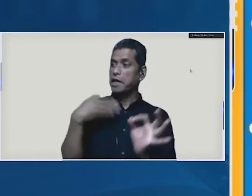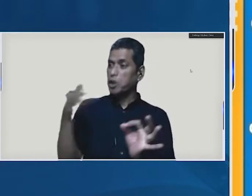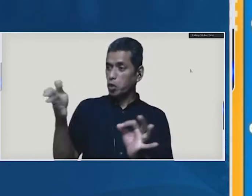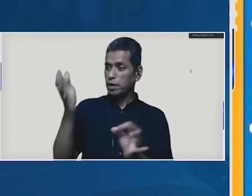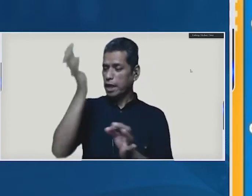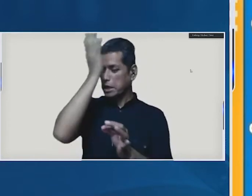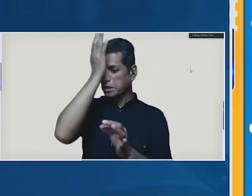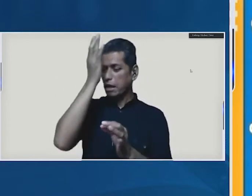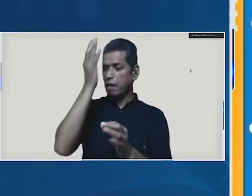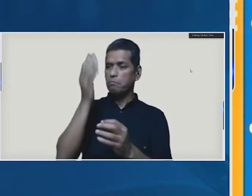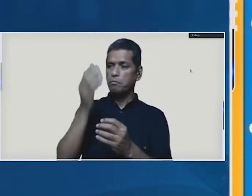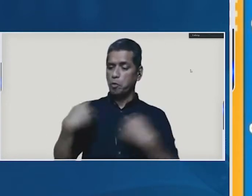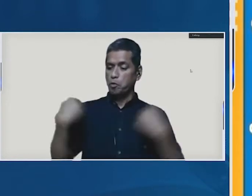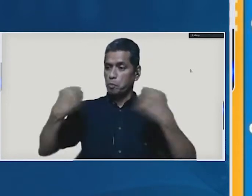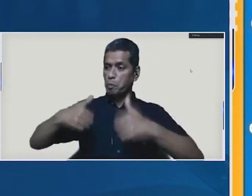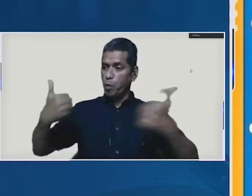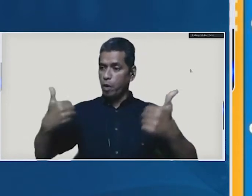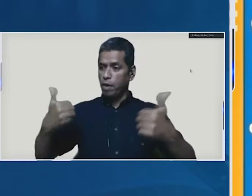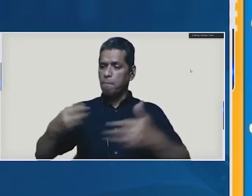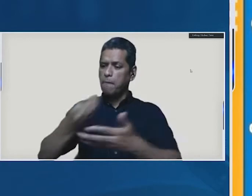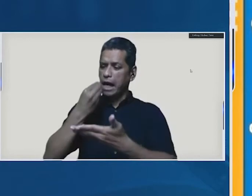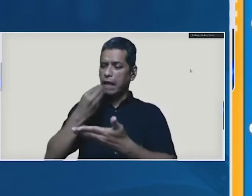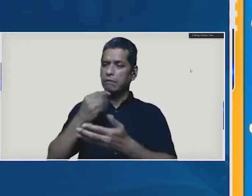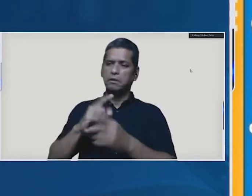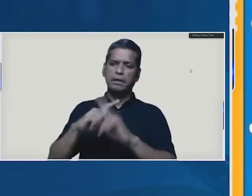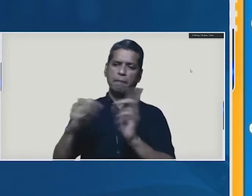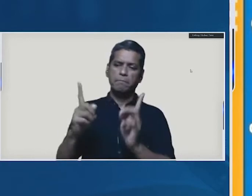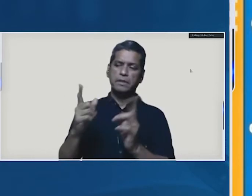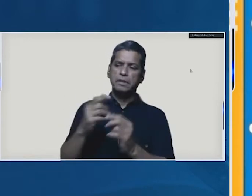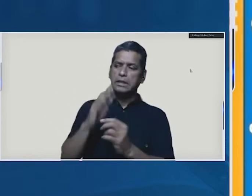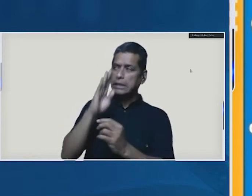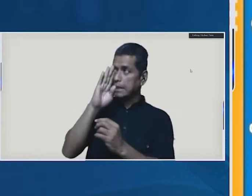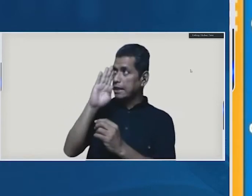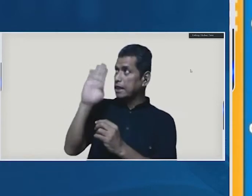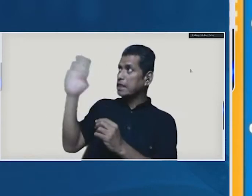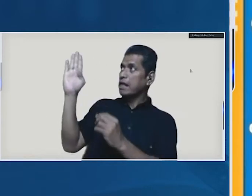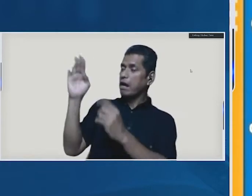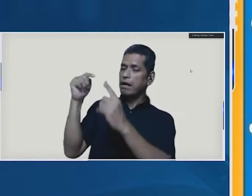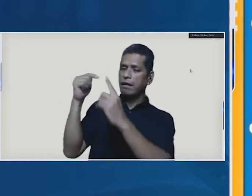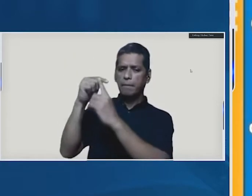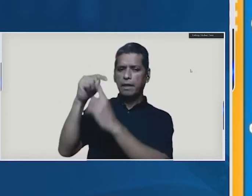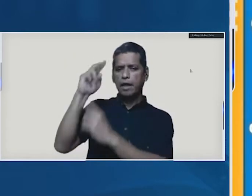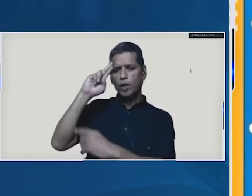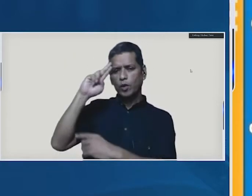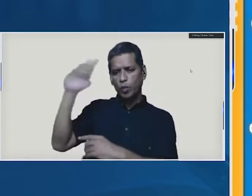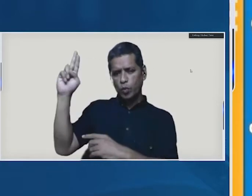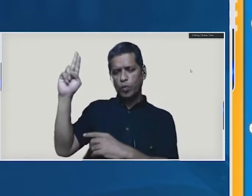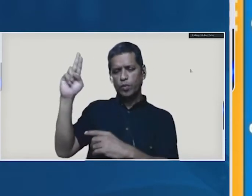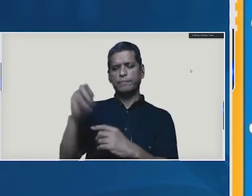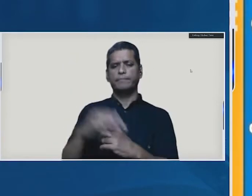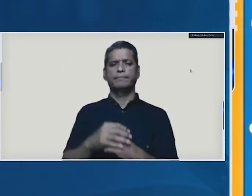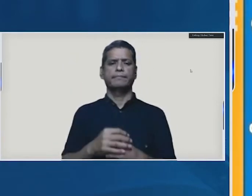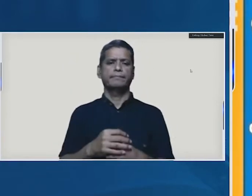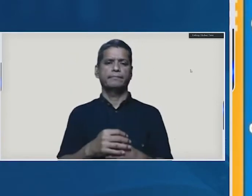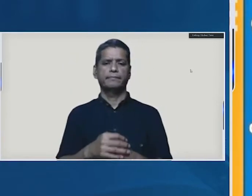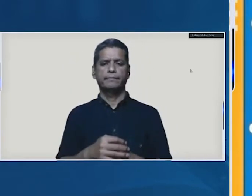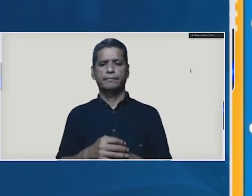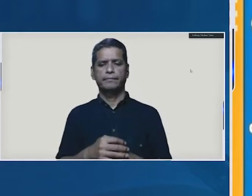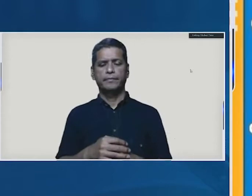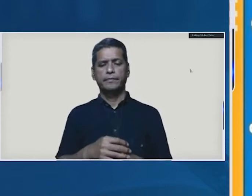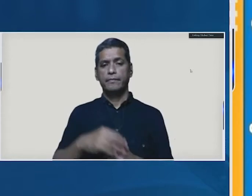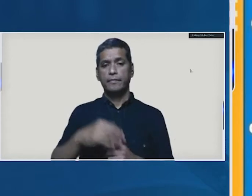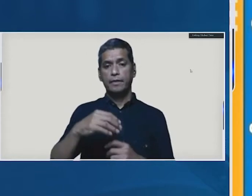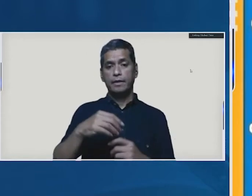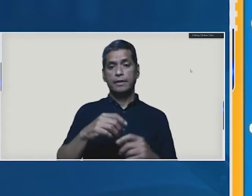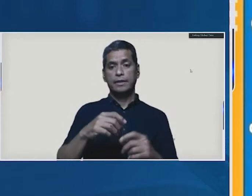kepada Tuhan dan karena Daniel Setialah maka dimakan admin lebih